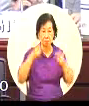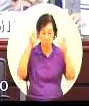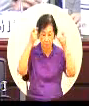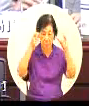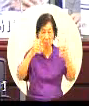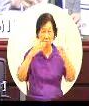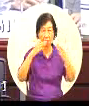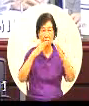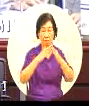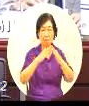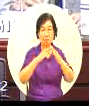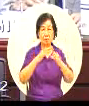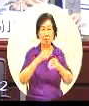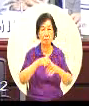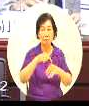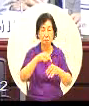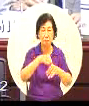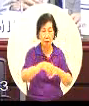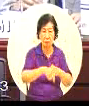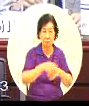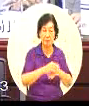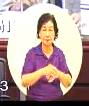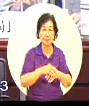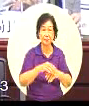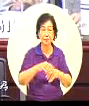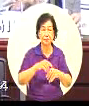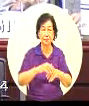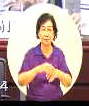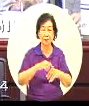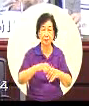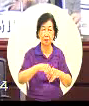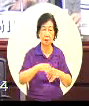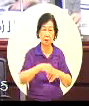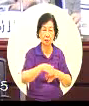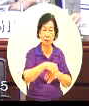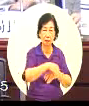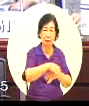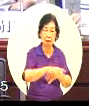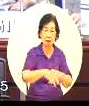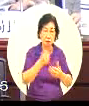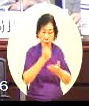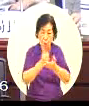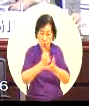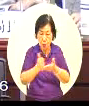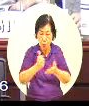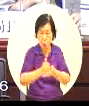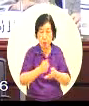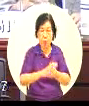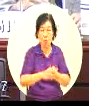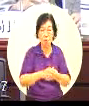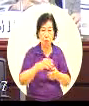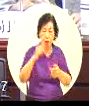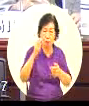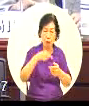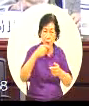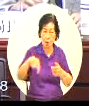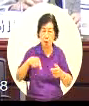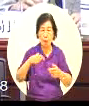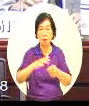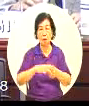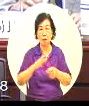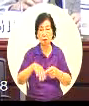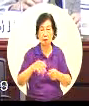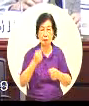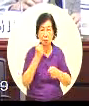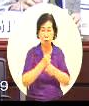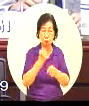全台湾体育的人才运动的场馆，可以说是非常齐全非